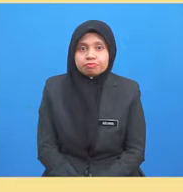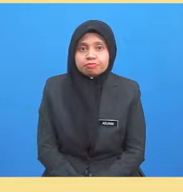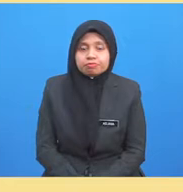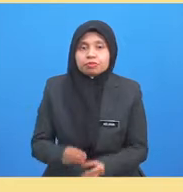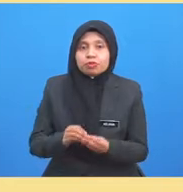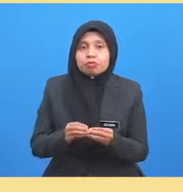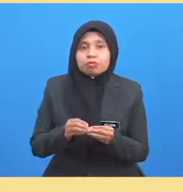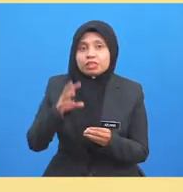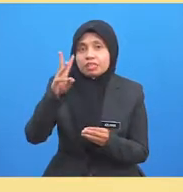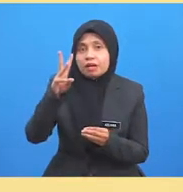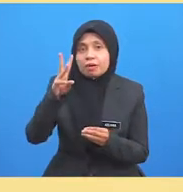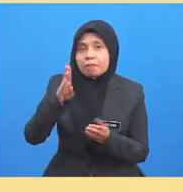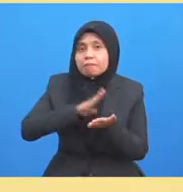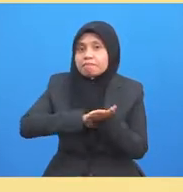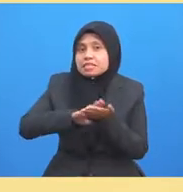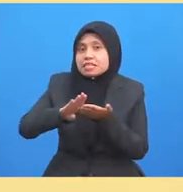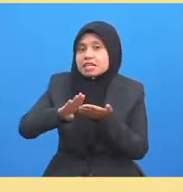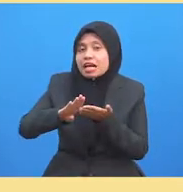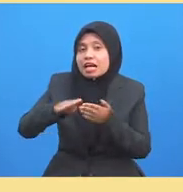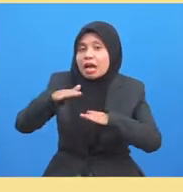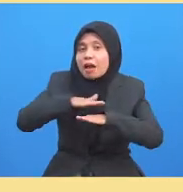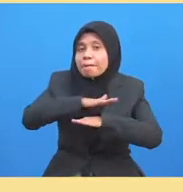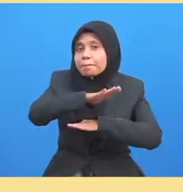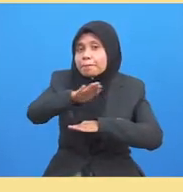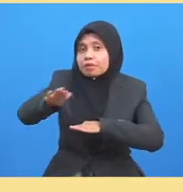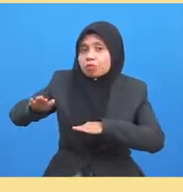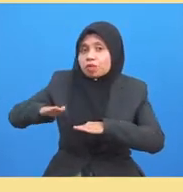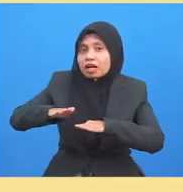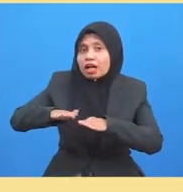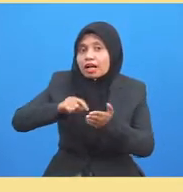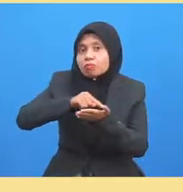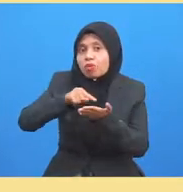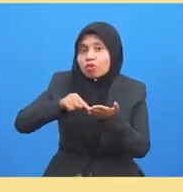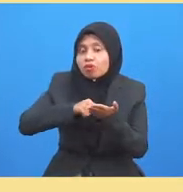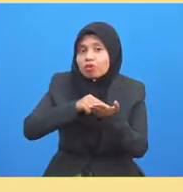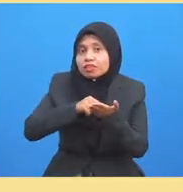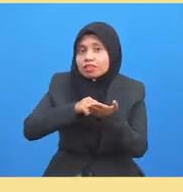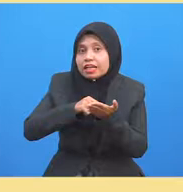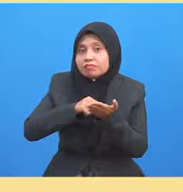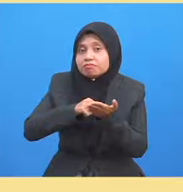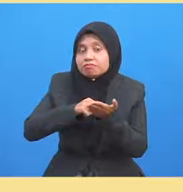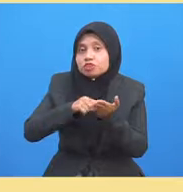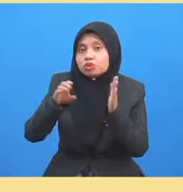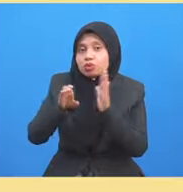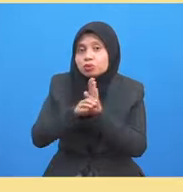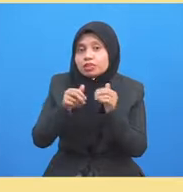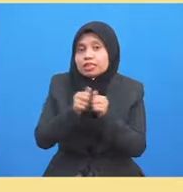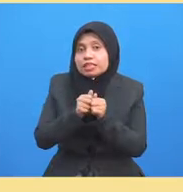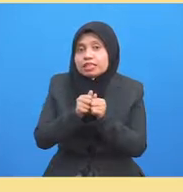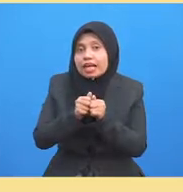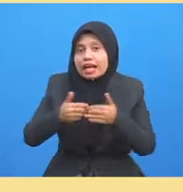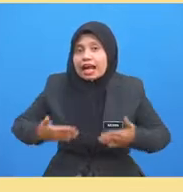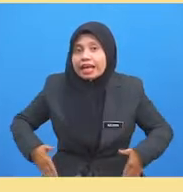Langkah keenam, bersihkan permukaan model olokan dengan kain terlebih dahulu sebelum